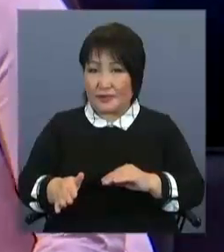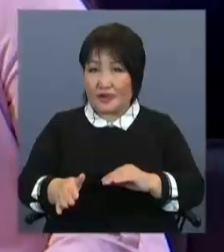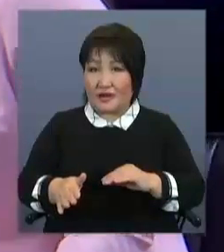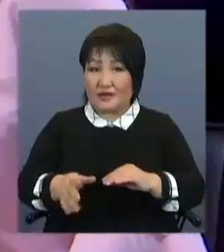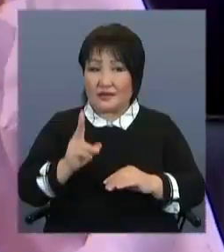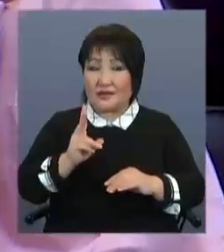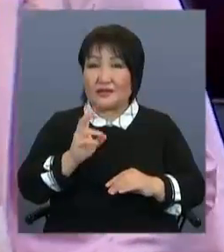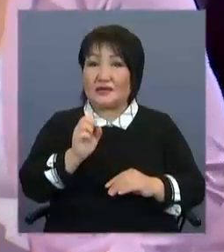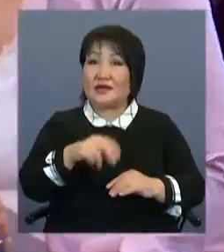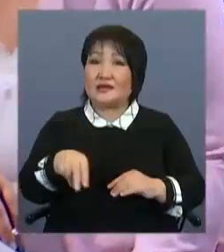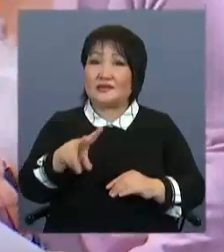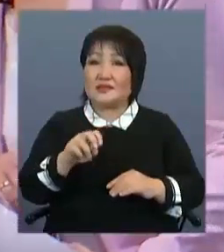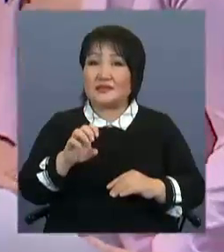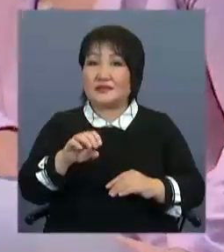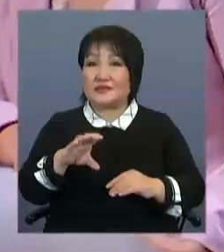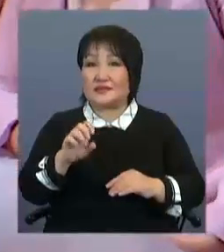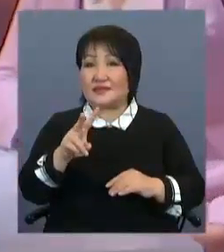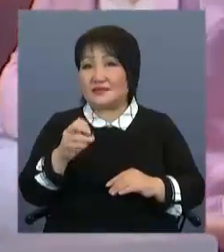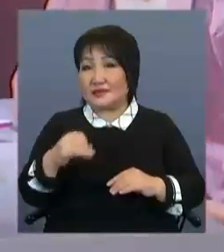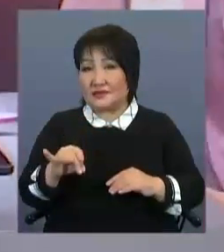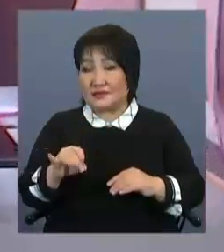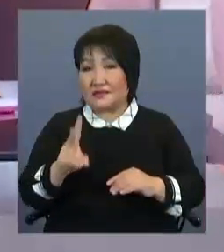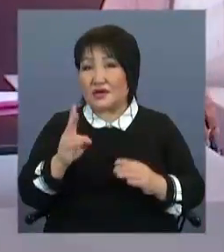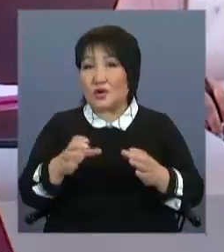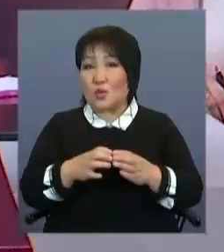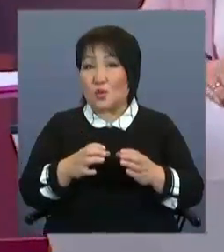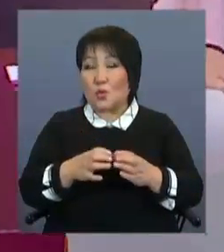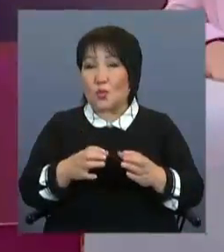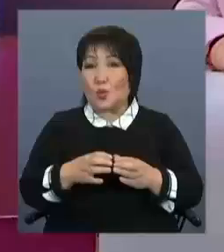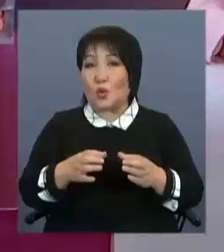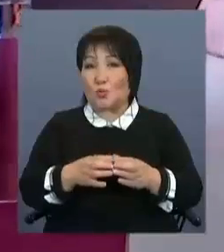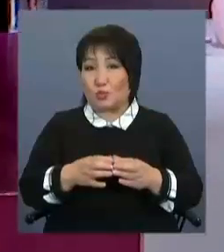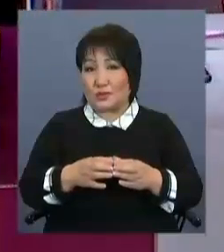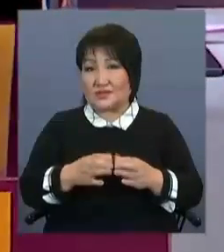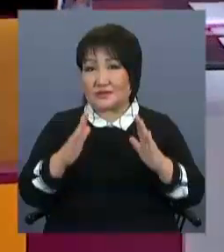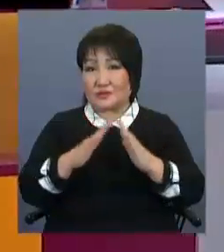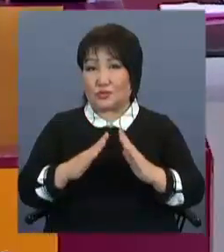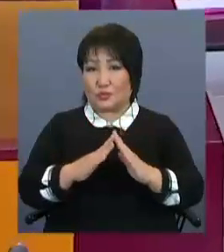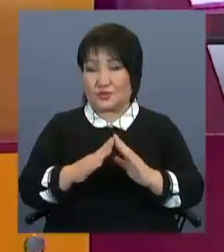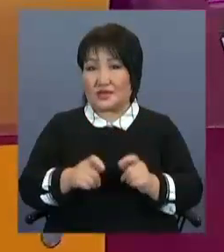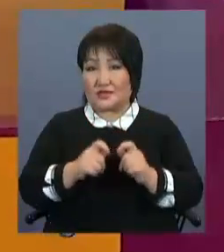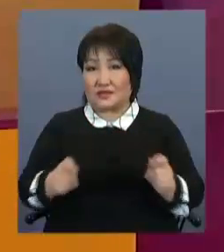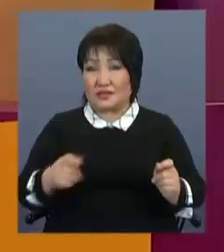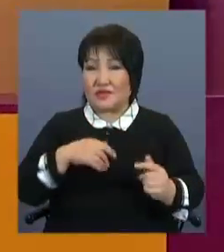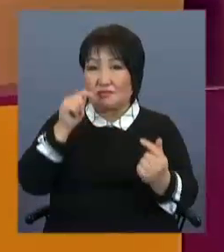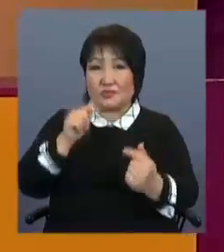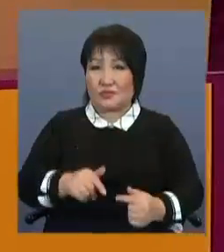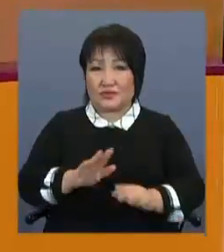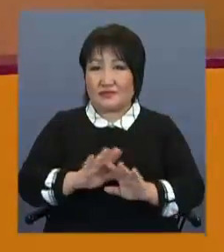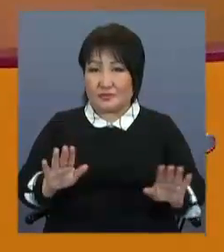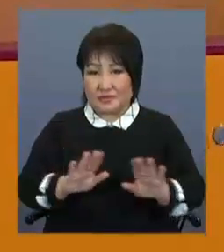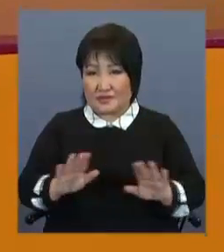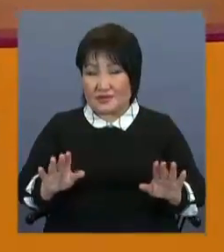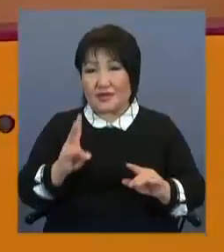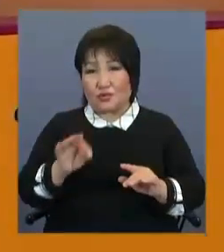кадетский корпус дегенді ашты. Жалпы менің қарсылығым жоқ, ал бірақ оған түскен балдардың